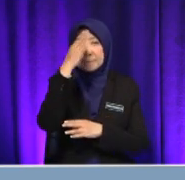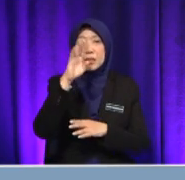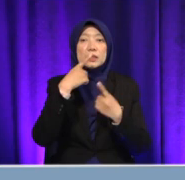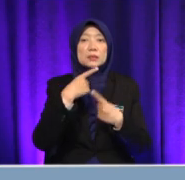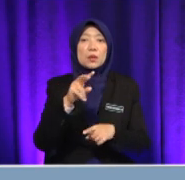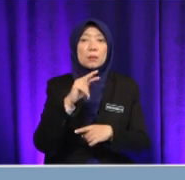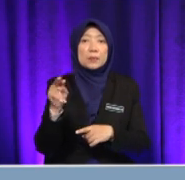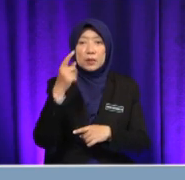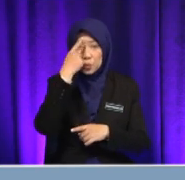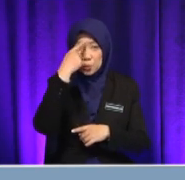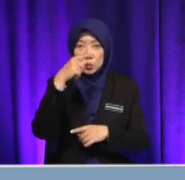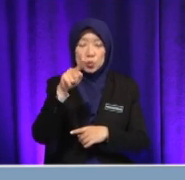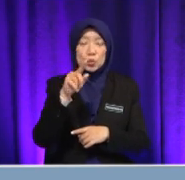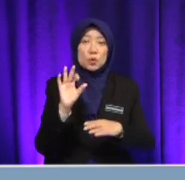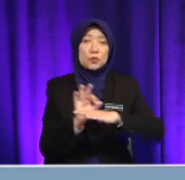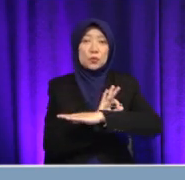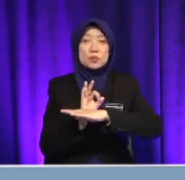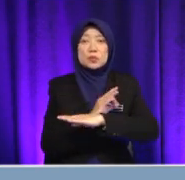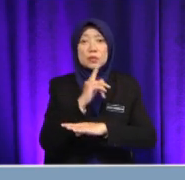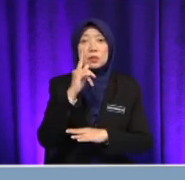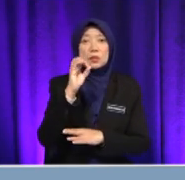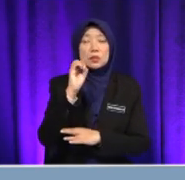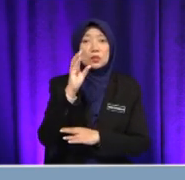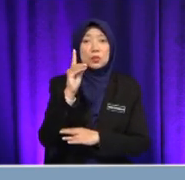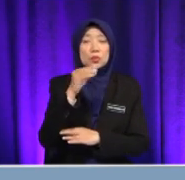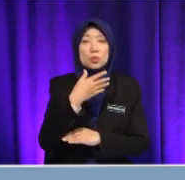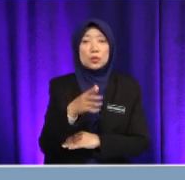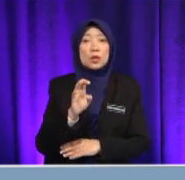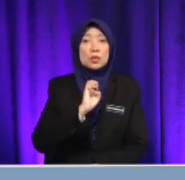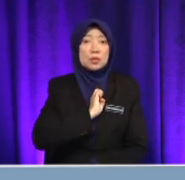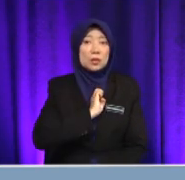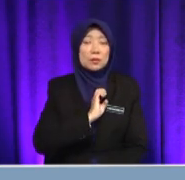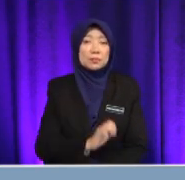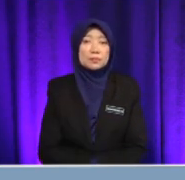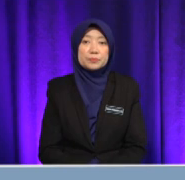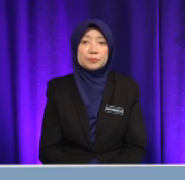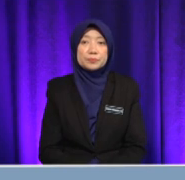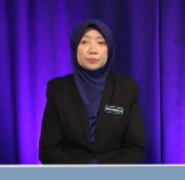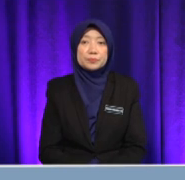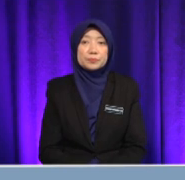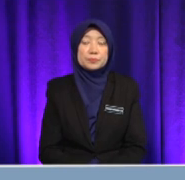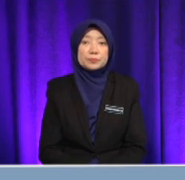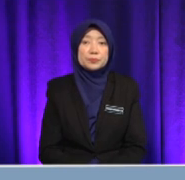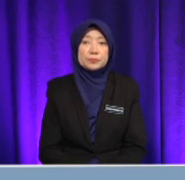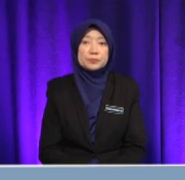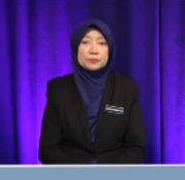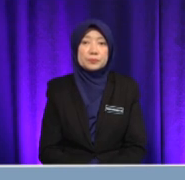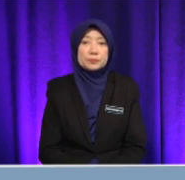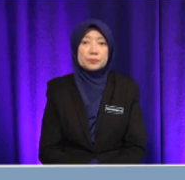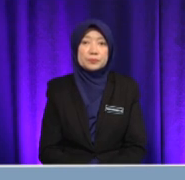untuk psiko etika Putri Balqis inspirasi dan